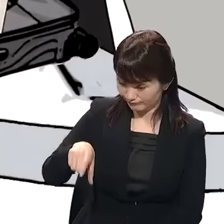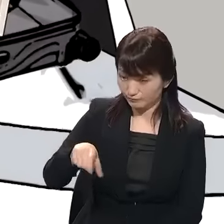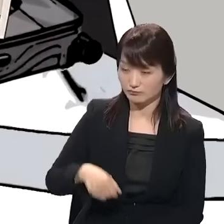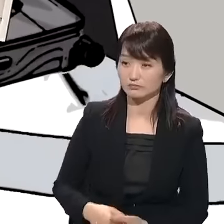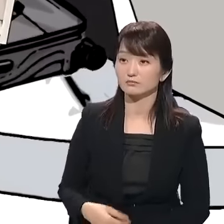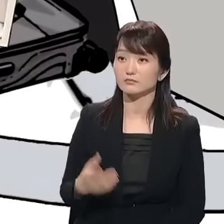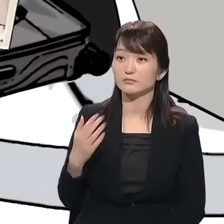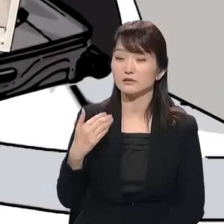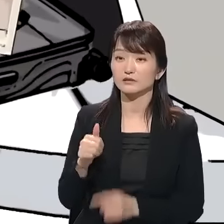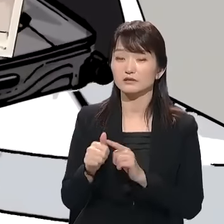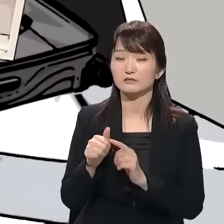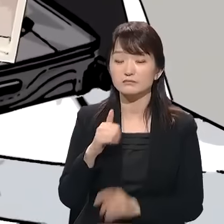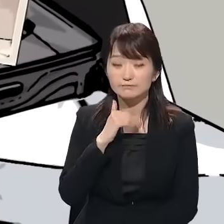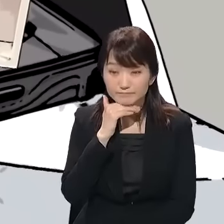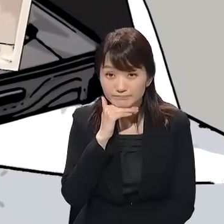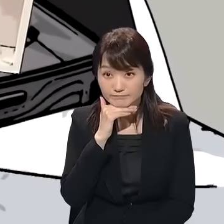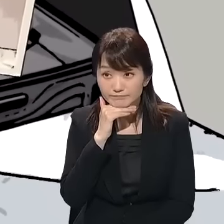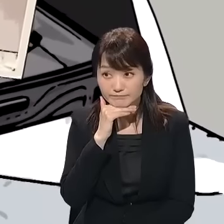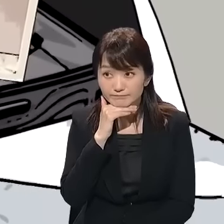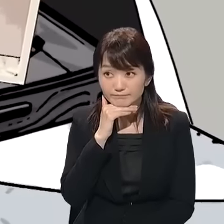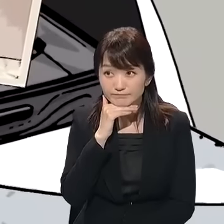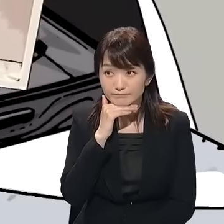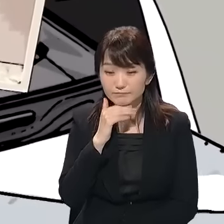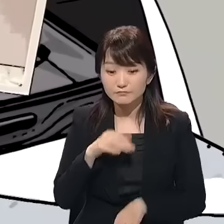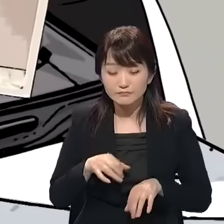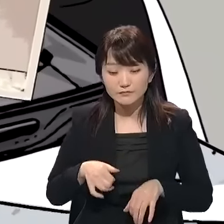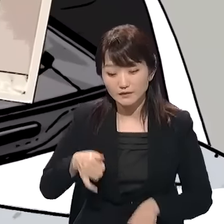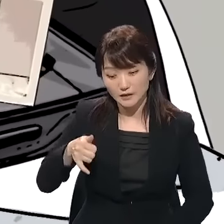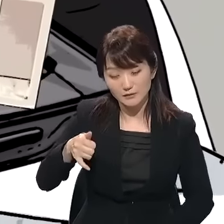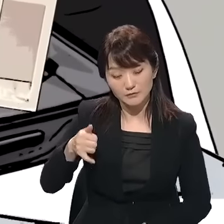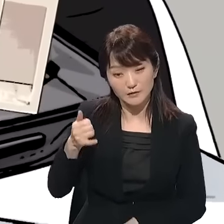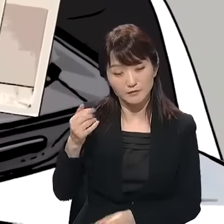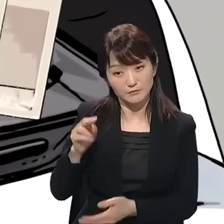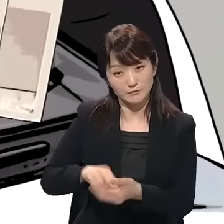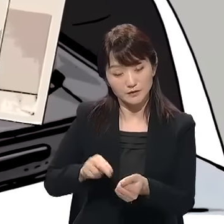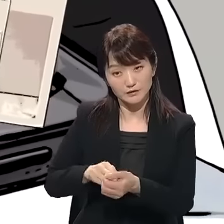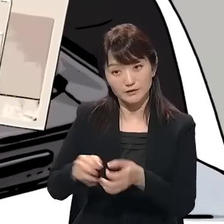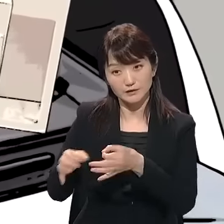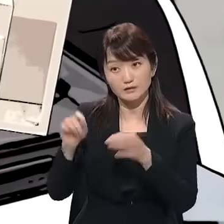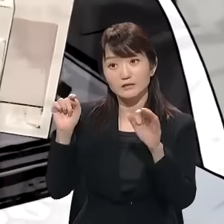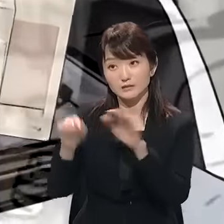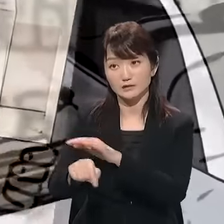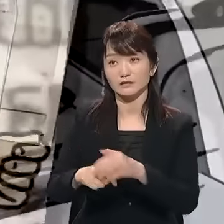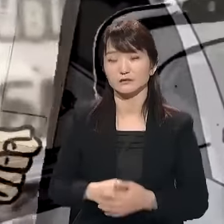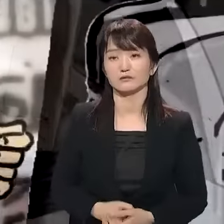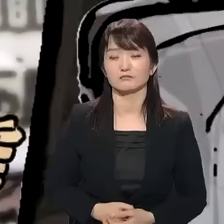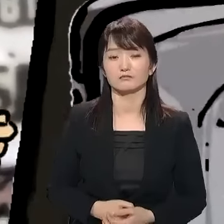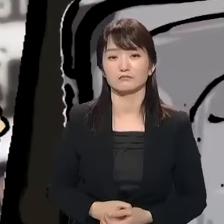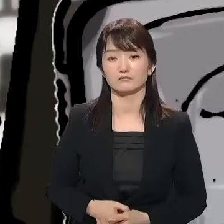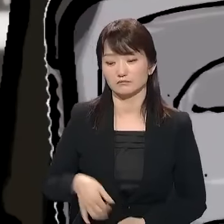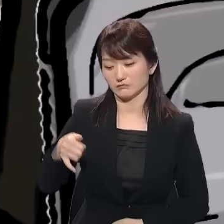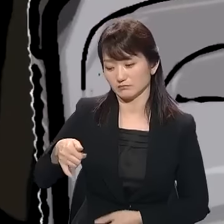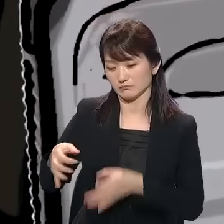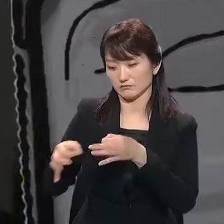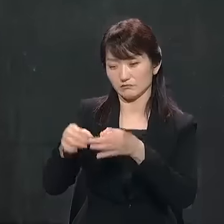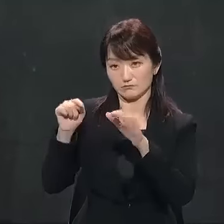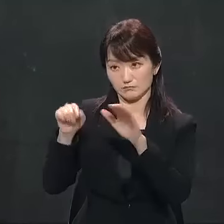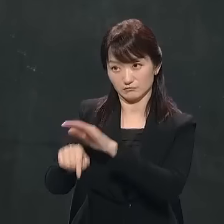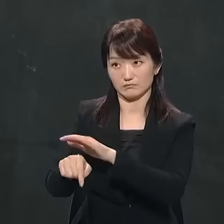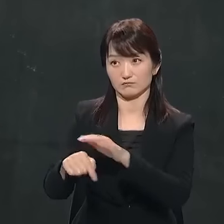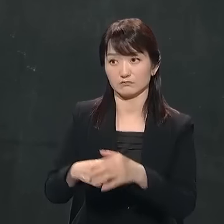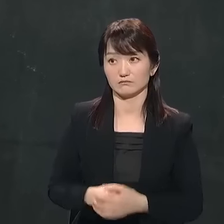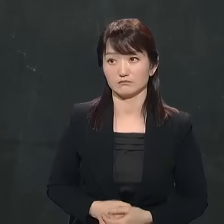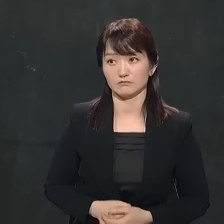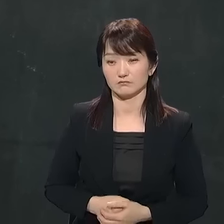그 남성을 기다리고 있다가 이번에는 가방 가게를 가자 그랬어요. 그래서 그냥 화장품 산 거 가지고 가방 가게를 갔는데 가방